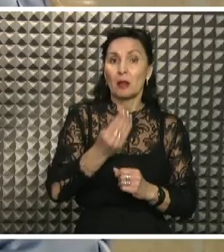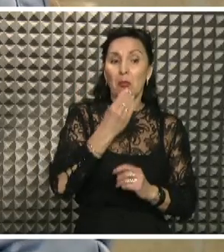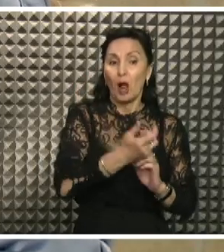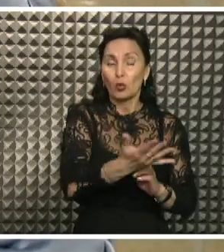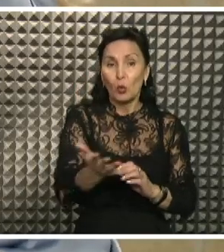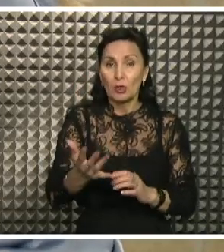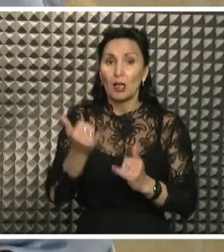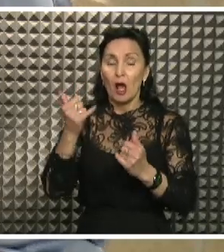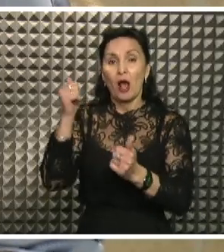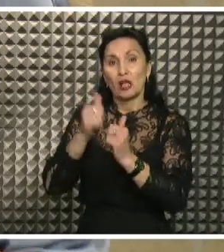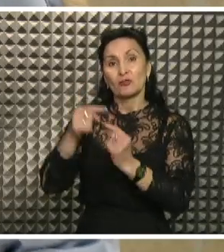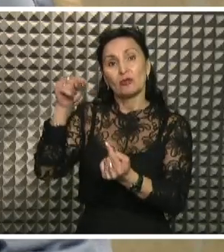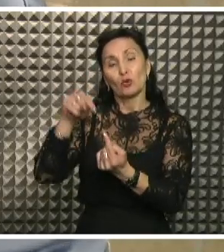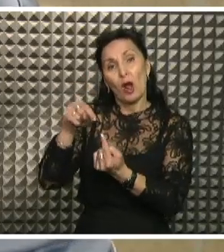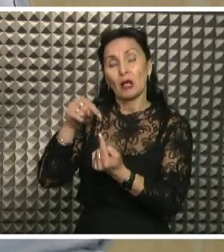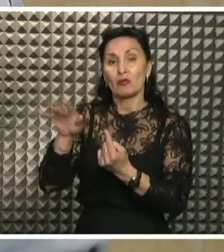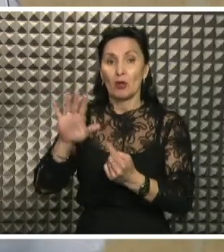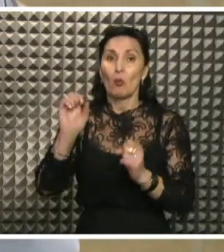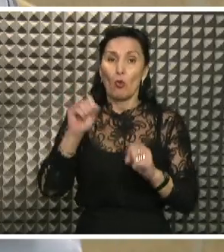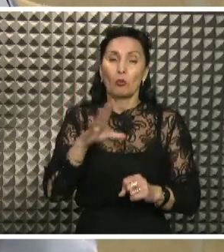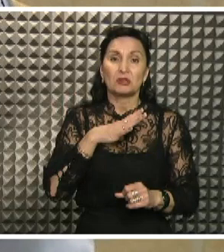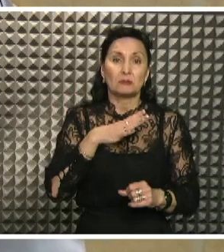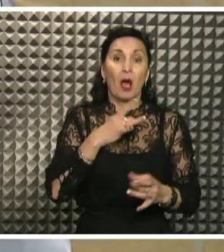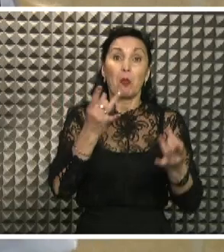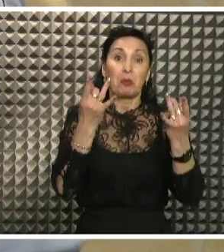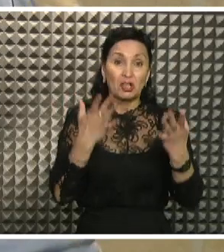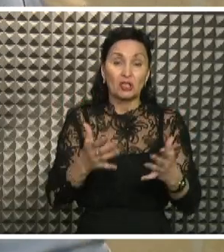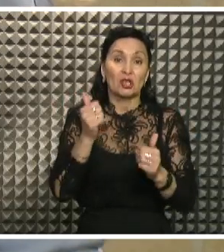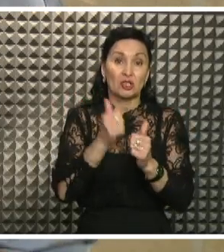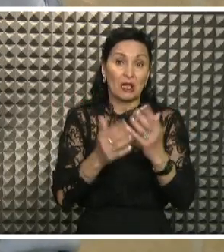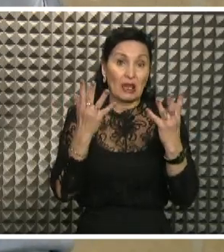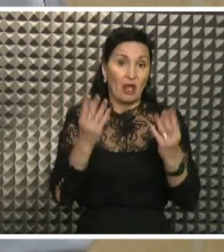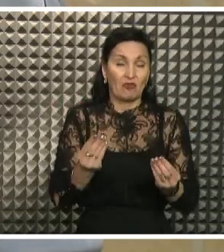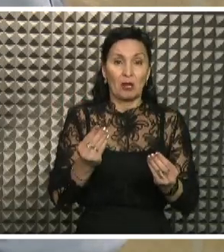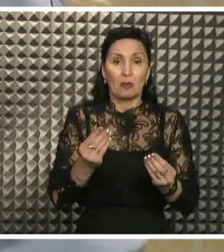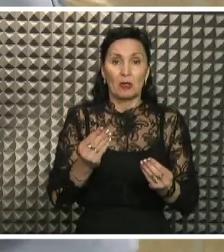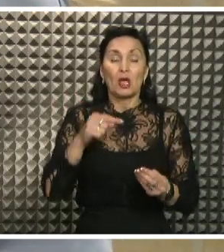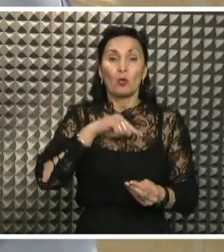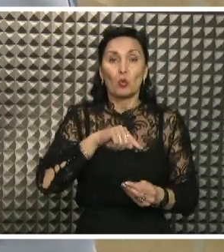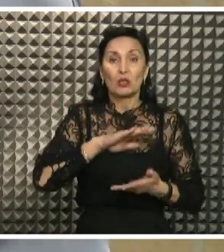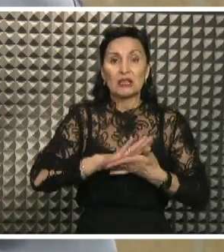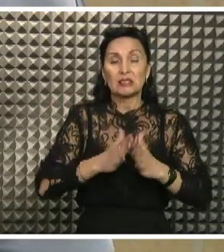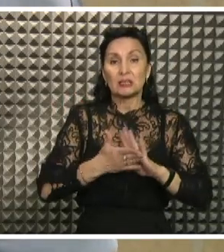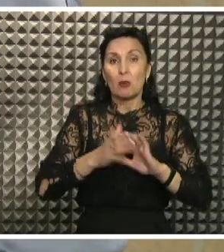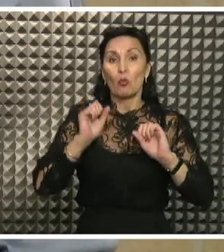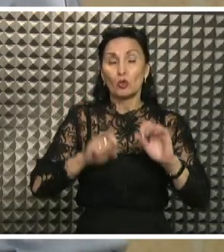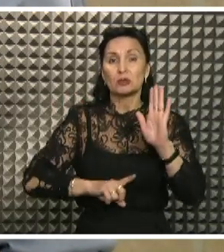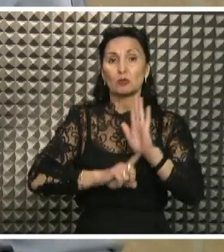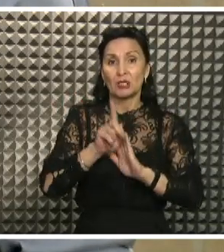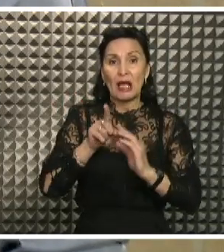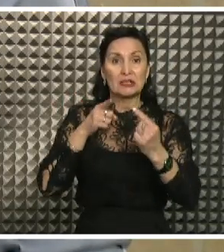они индивидуальны, они могут даже быть совершенно обычными, ежедневными. Иммунная система может запускать